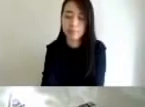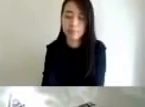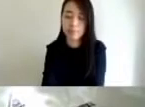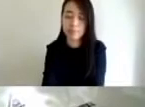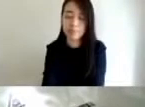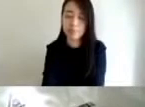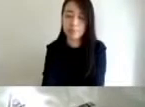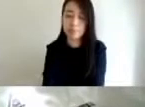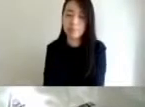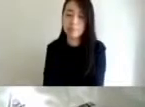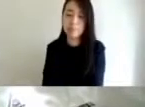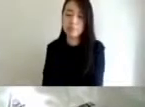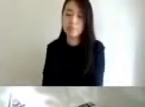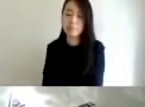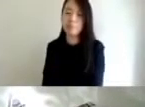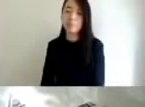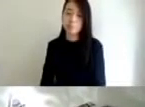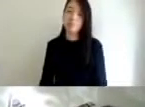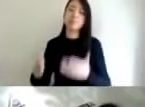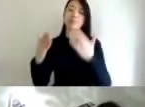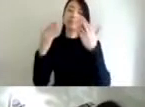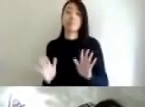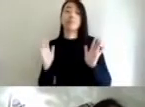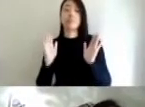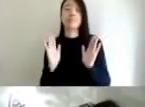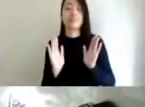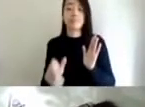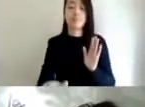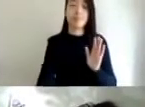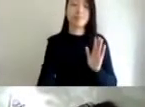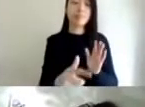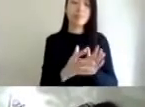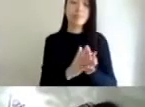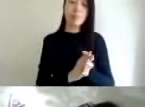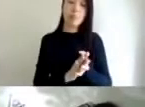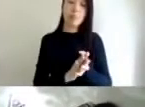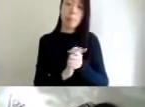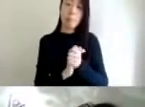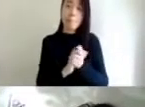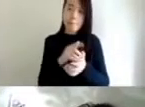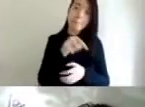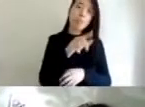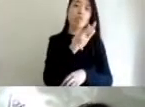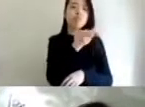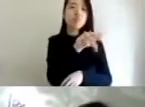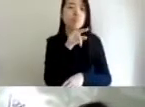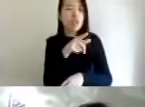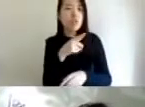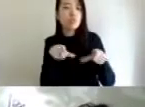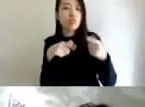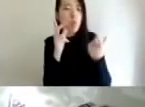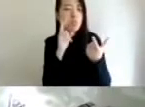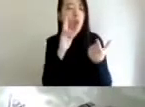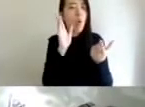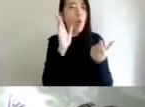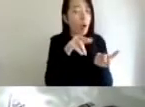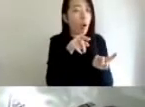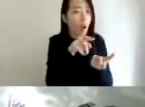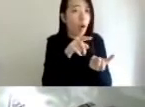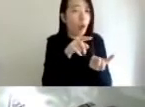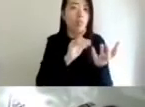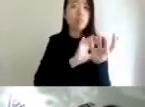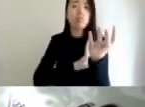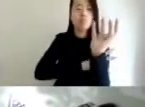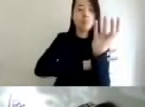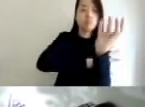5、4、3、2、1，好，夠鐘。好，咁咧，我哋見到咧，呢棵樹好似，哇，個樹冠咧都好